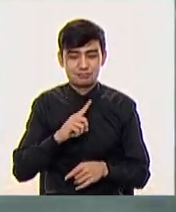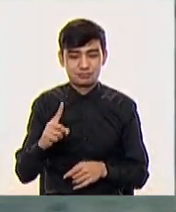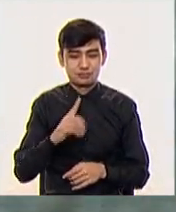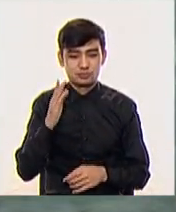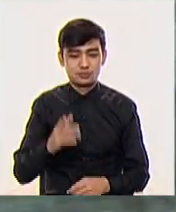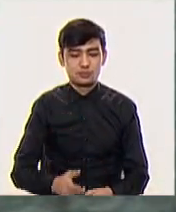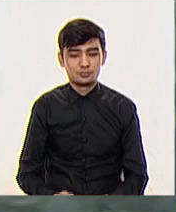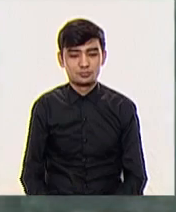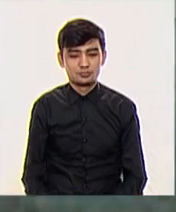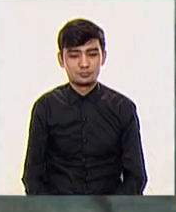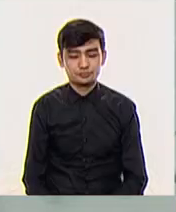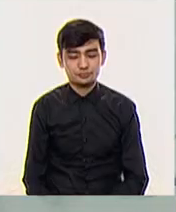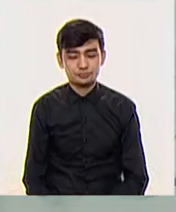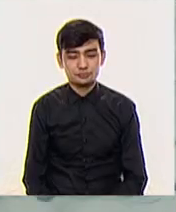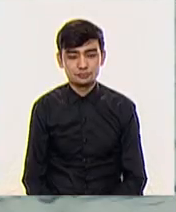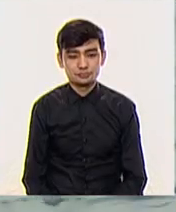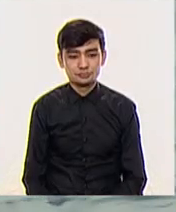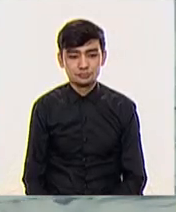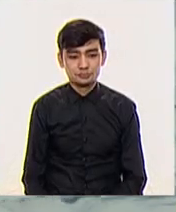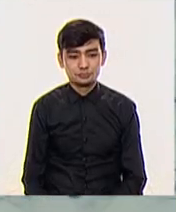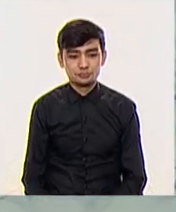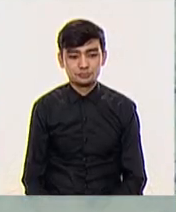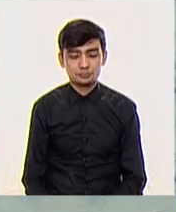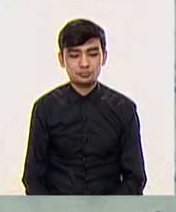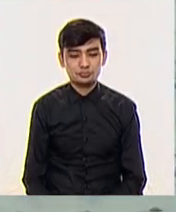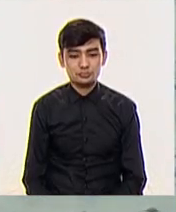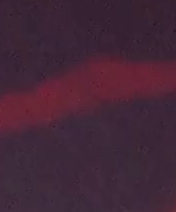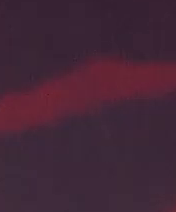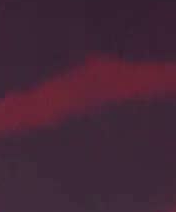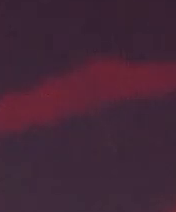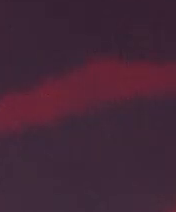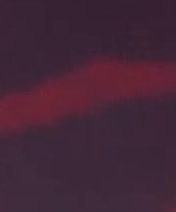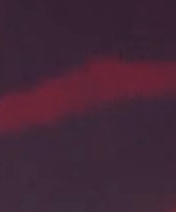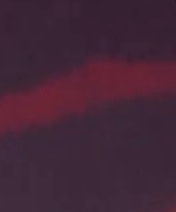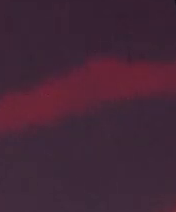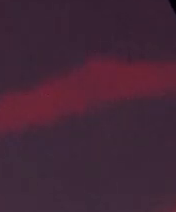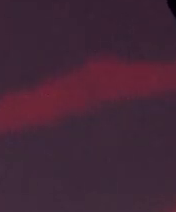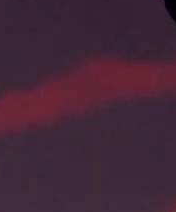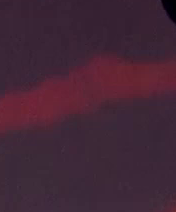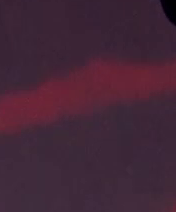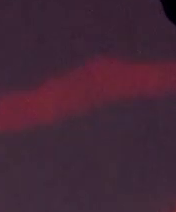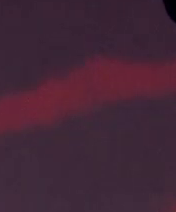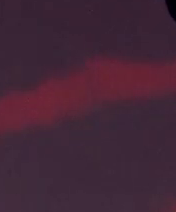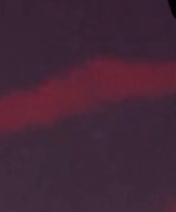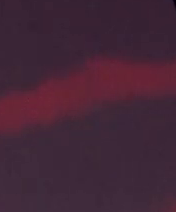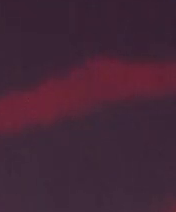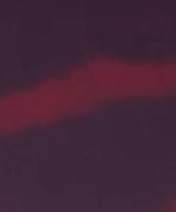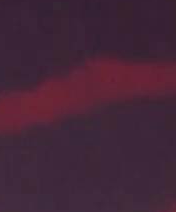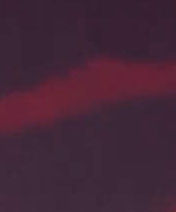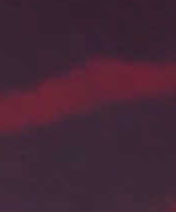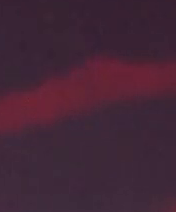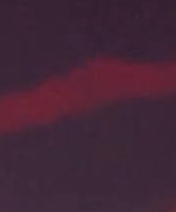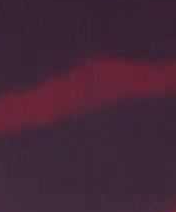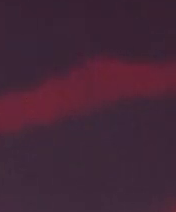болады. Диана Сапарқызы, Информ бюро, Қарағанды облысы. Елімізде болып жатқан ең өзекті, өткір,